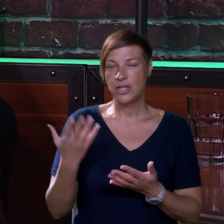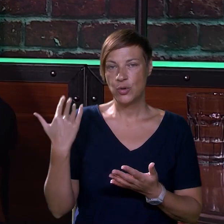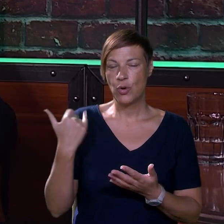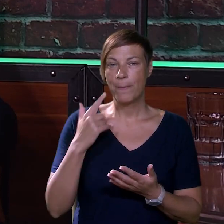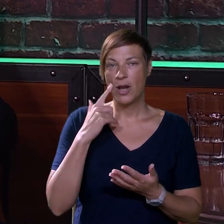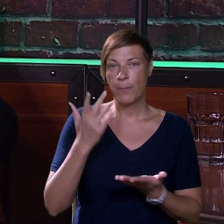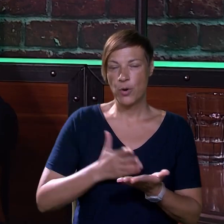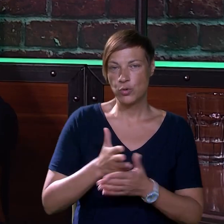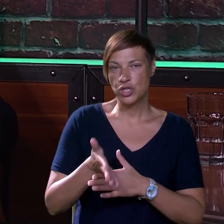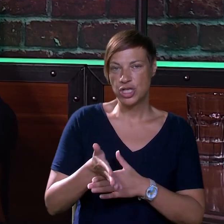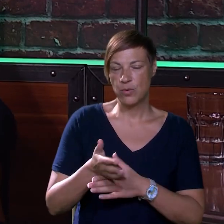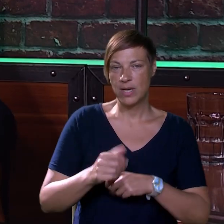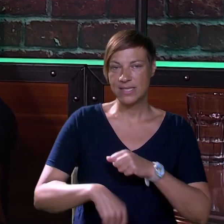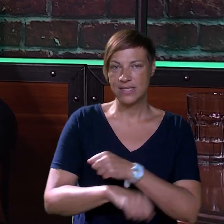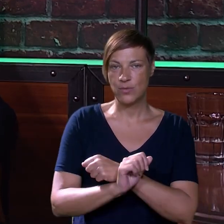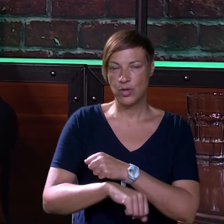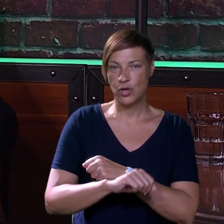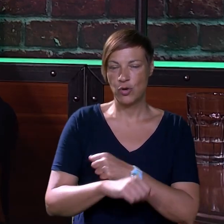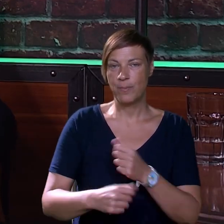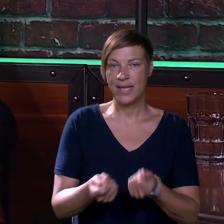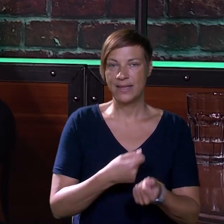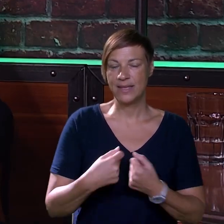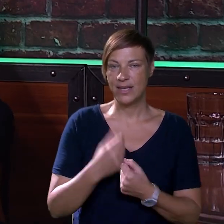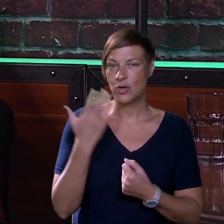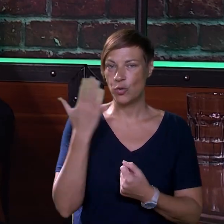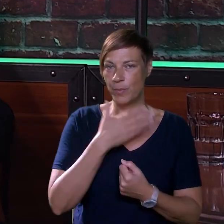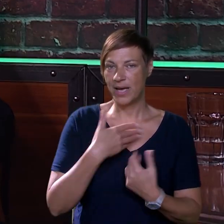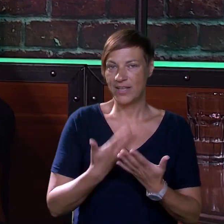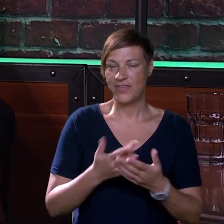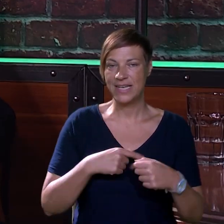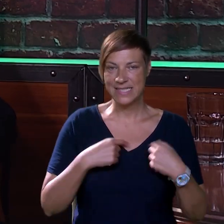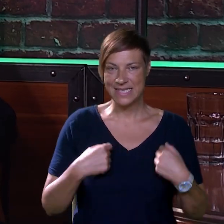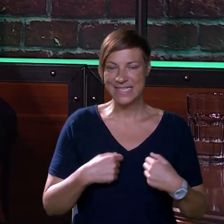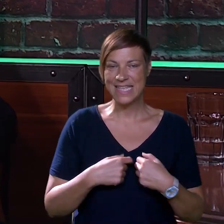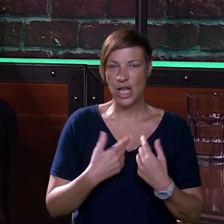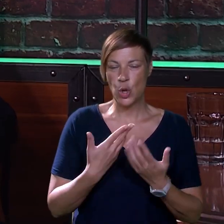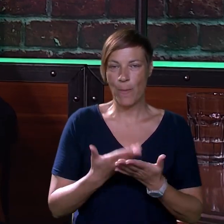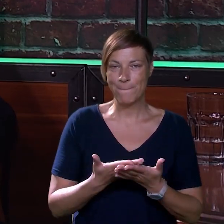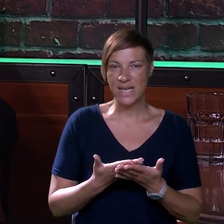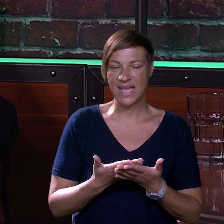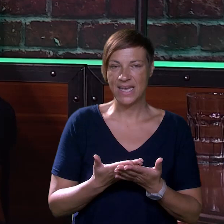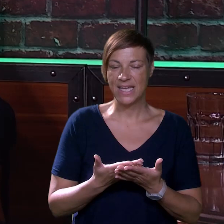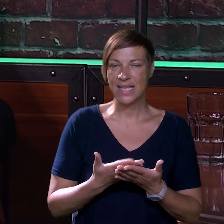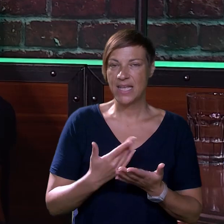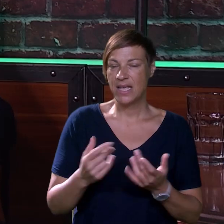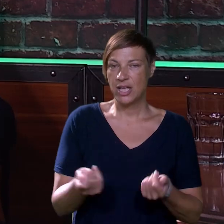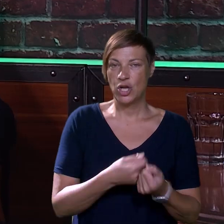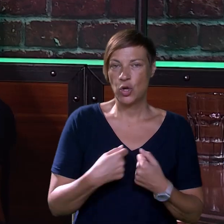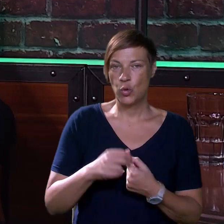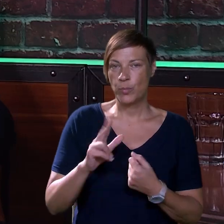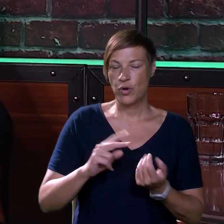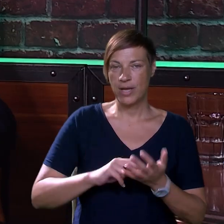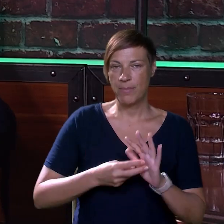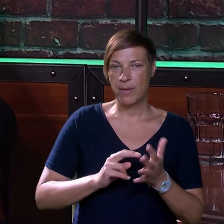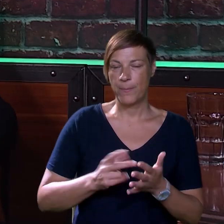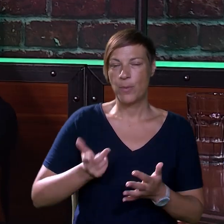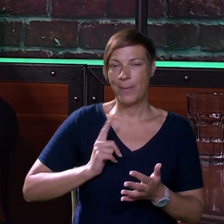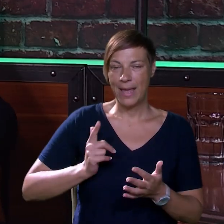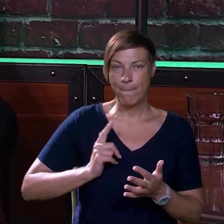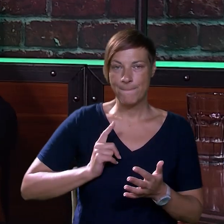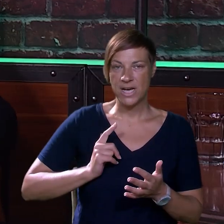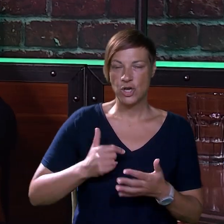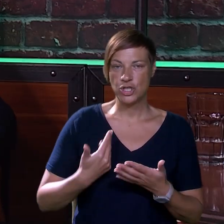bilo je pokušaje ulaska u nogometni klub Hajduk. Vi znate velike da je to... Velike si zaljubljeni. Tako je, to je znači, klub koji dan danas ima problema, očekuje